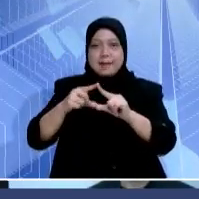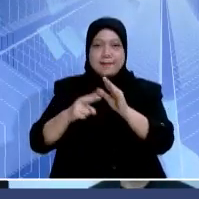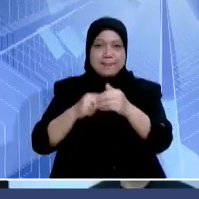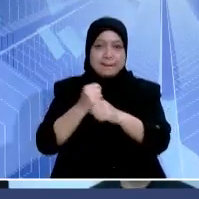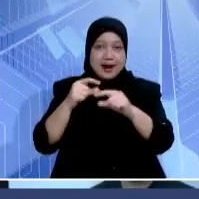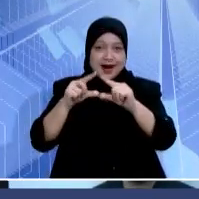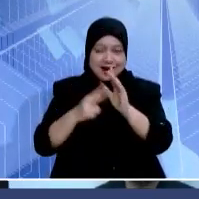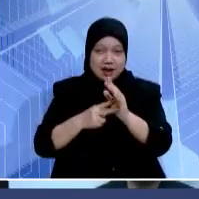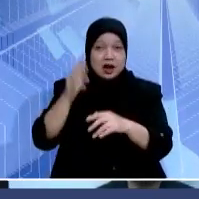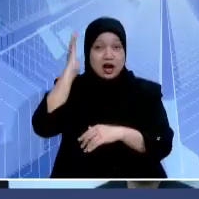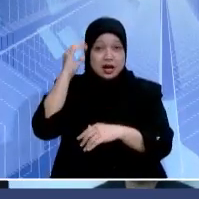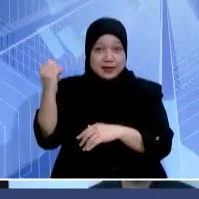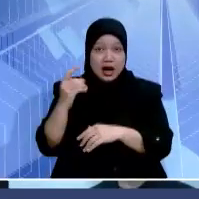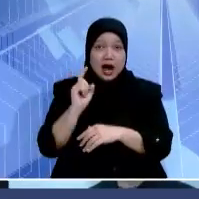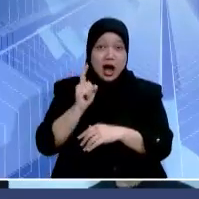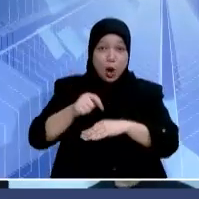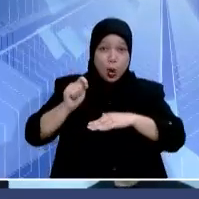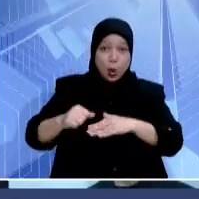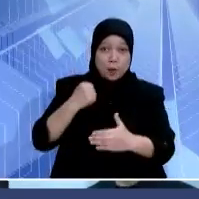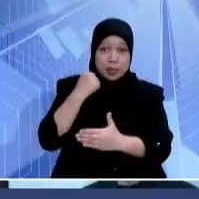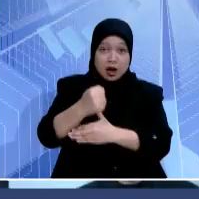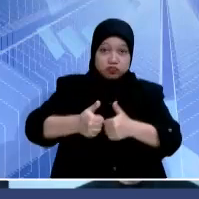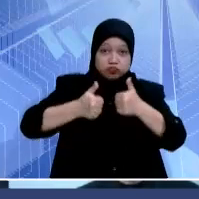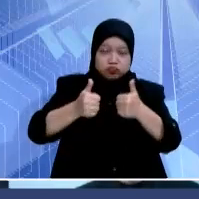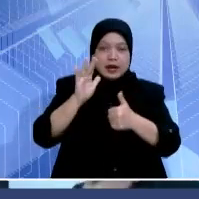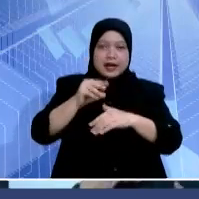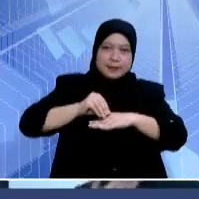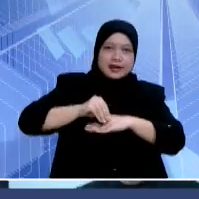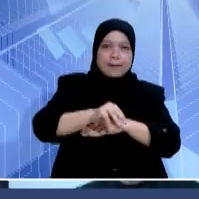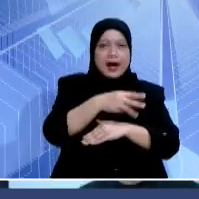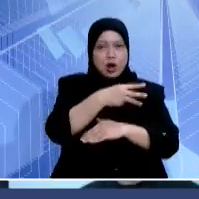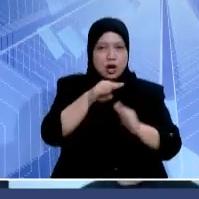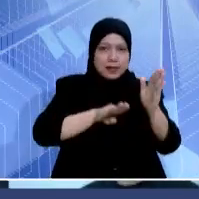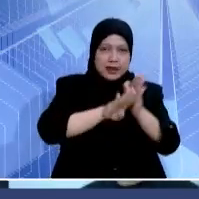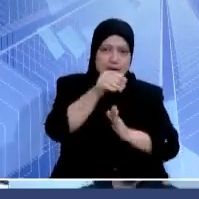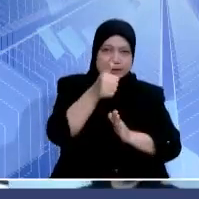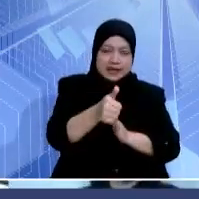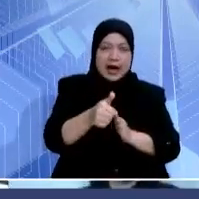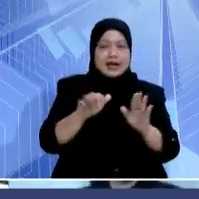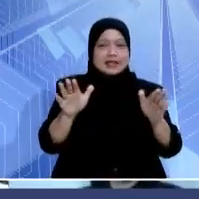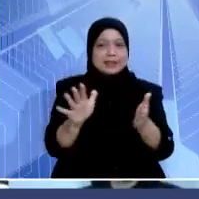penegakan hukum, tercipta iklim kondusif bagi pertumbuhan ekonomi, penciptaan lapangan kerja,